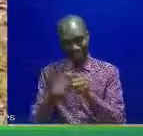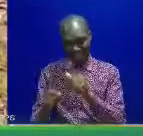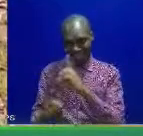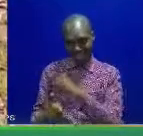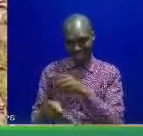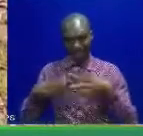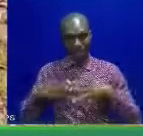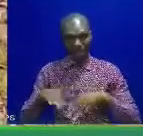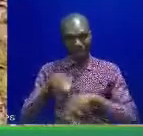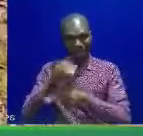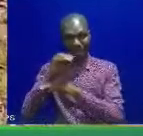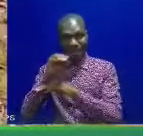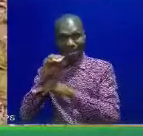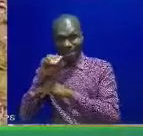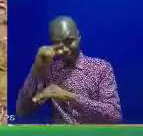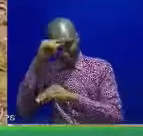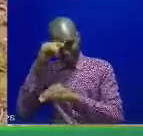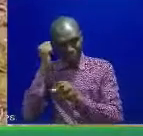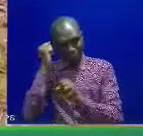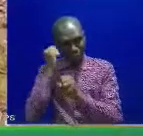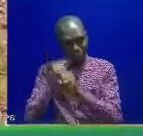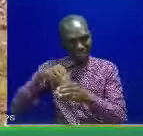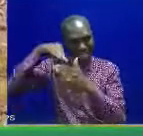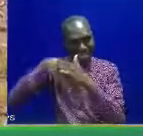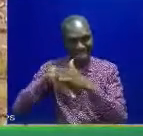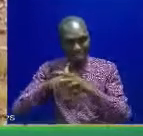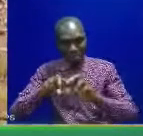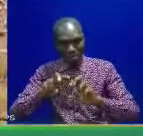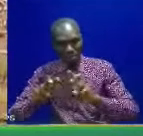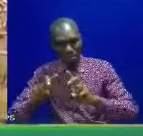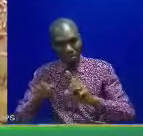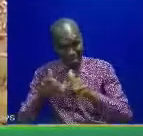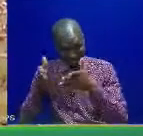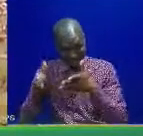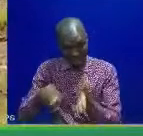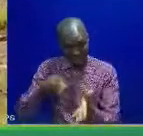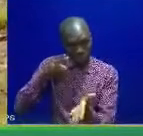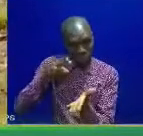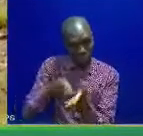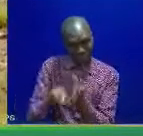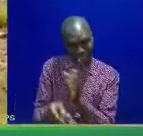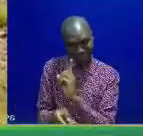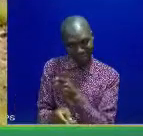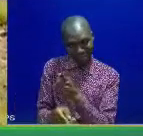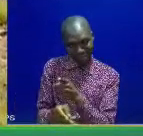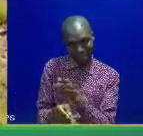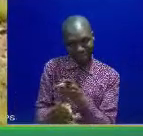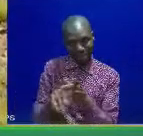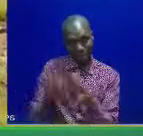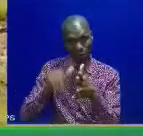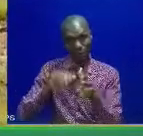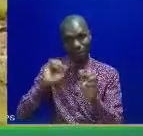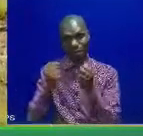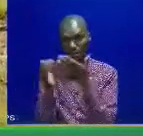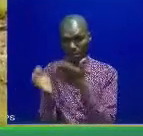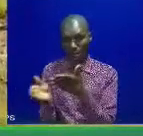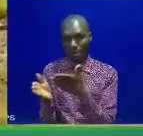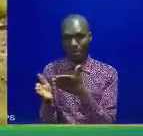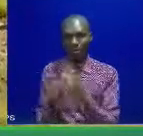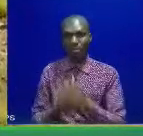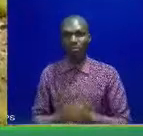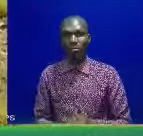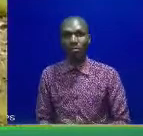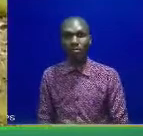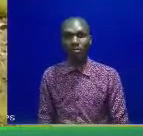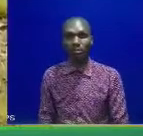kubuli ya serekali. Okorobo tukivuwa ime na kubeko vorabu asege sunteke. Kuripota ya Ndizi TV kuruwa iga asensemo ya nyamo